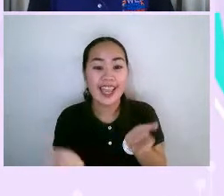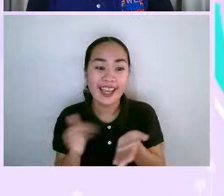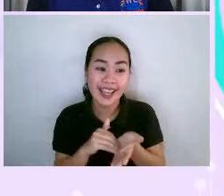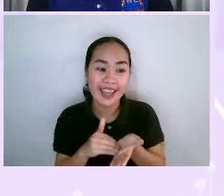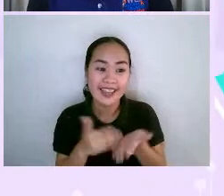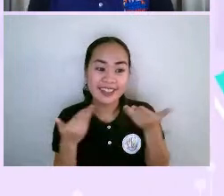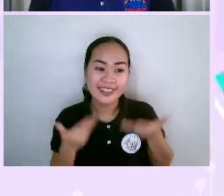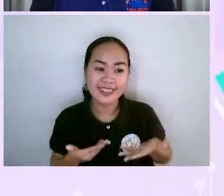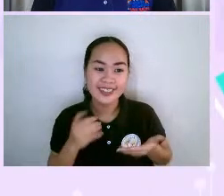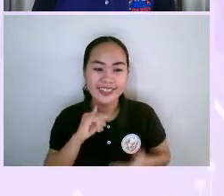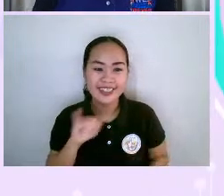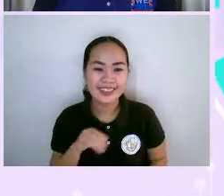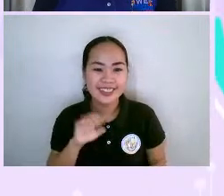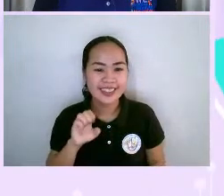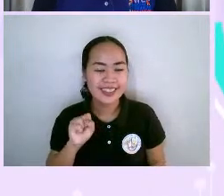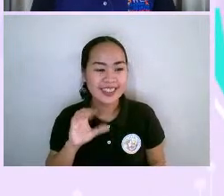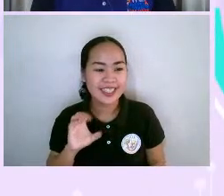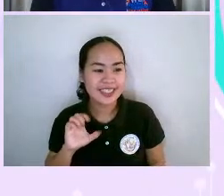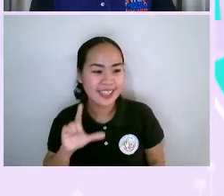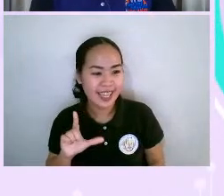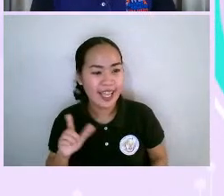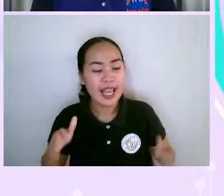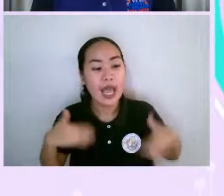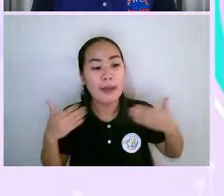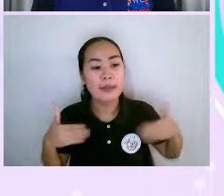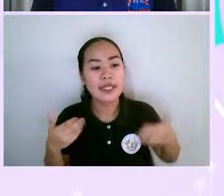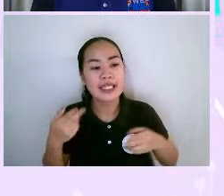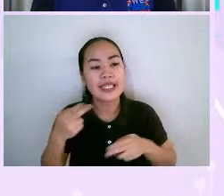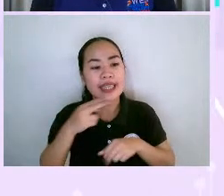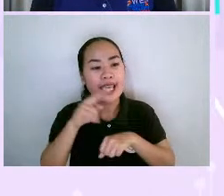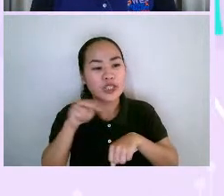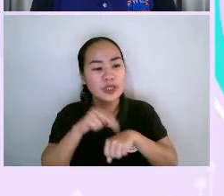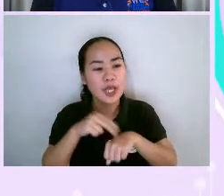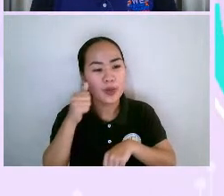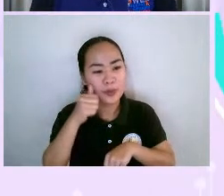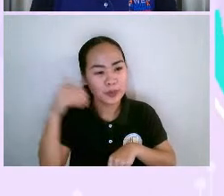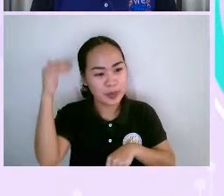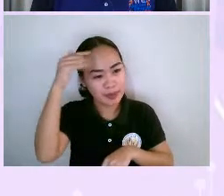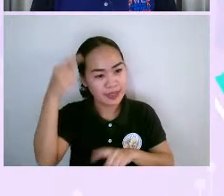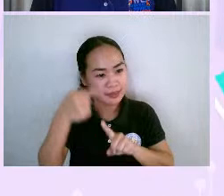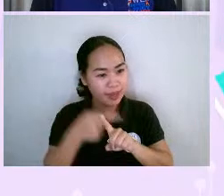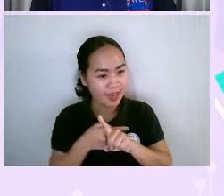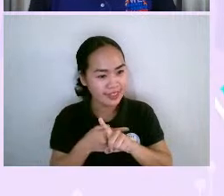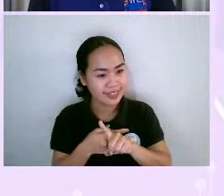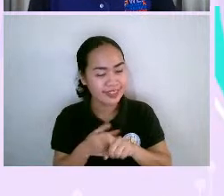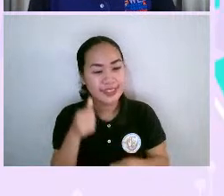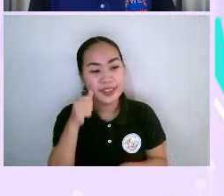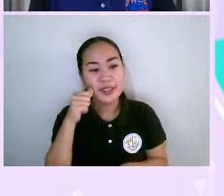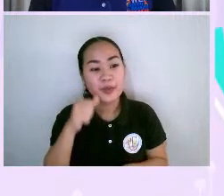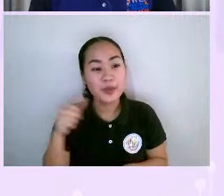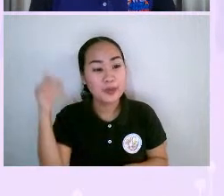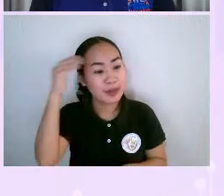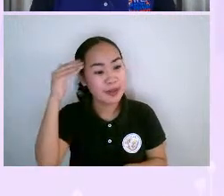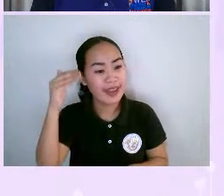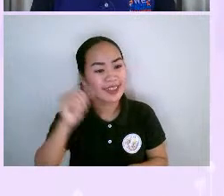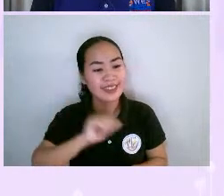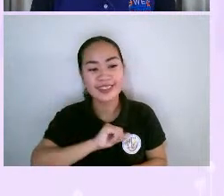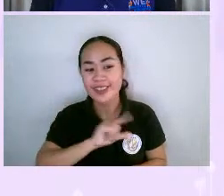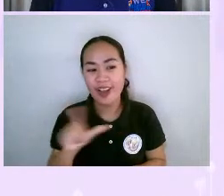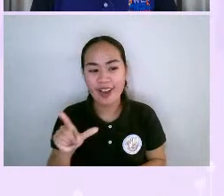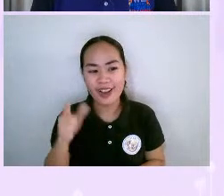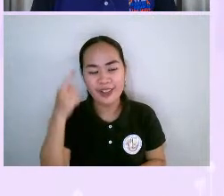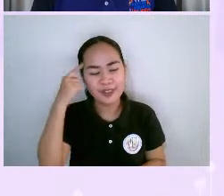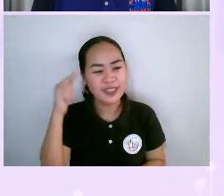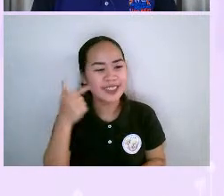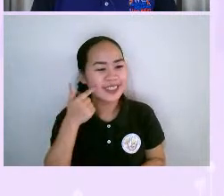sa pagsama sa amin ngayong hapon. Happy National Women's Month po sa ating lahat. Women and everyone, we are for gender